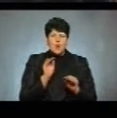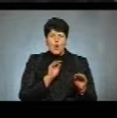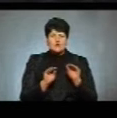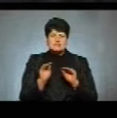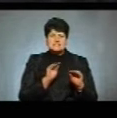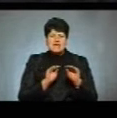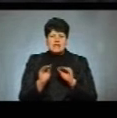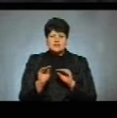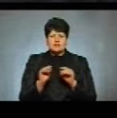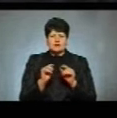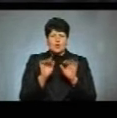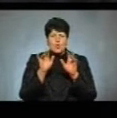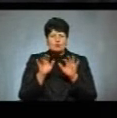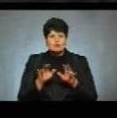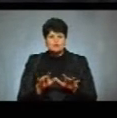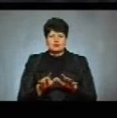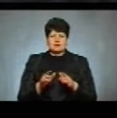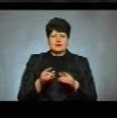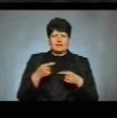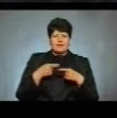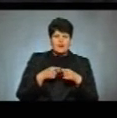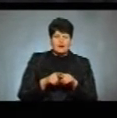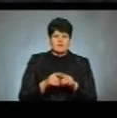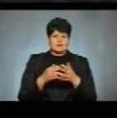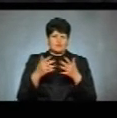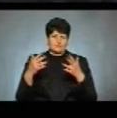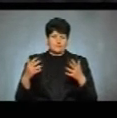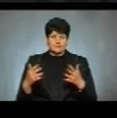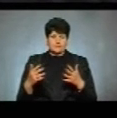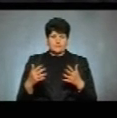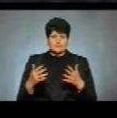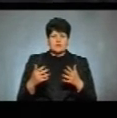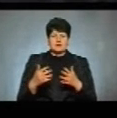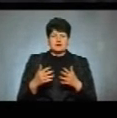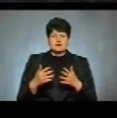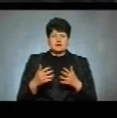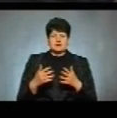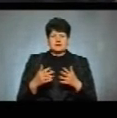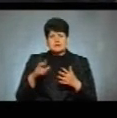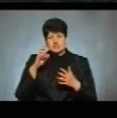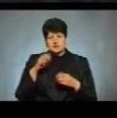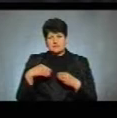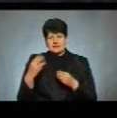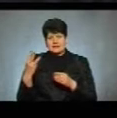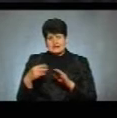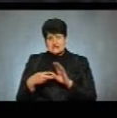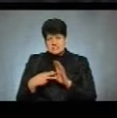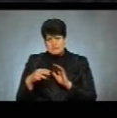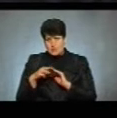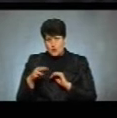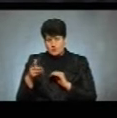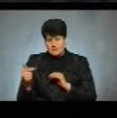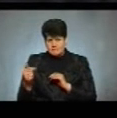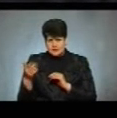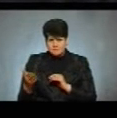шкільних закладів комп'ютерами, мультимедійною технікою, тодачі тому подібне, на умовах співфінансування. Держава дала 37 мільйонів